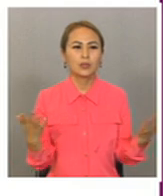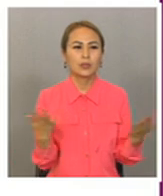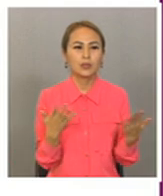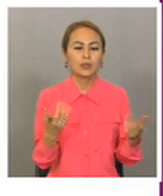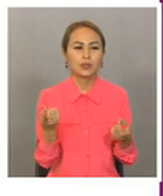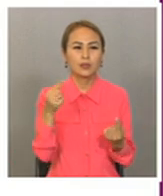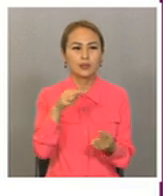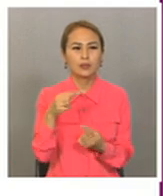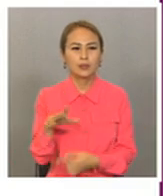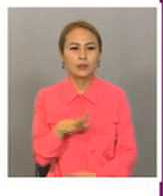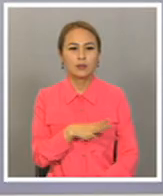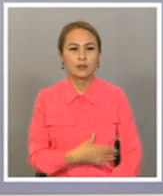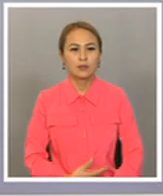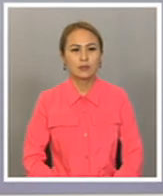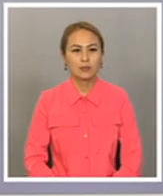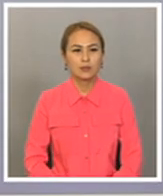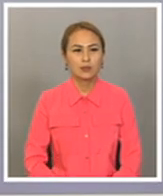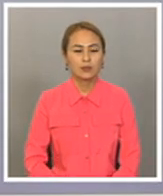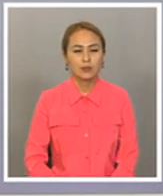қарай сәйкестендірдіңіз.